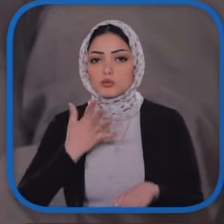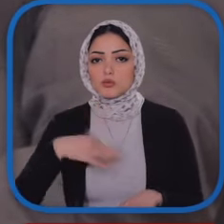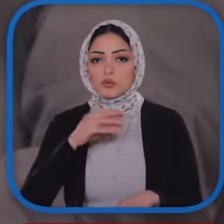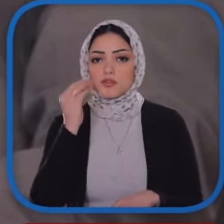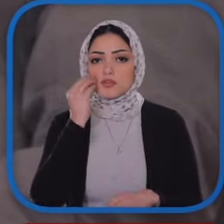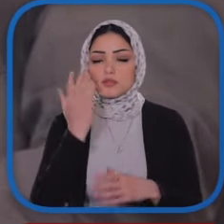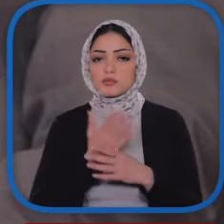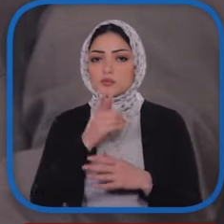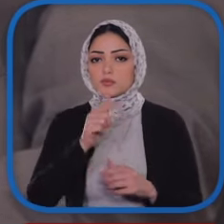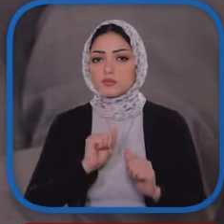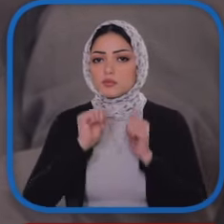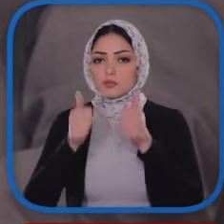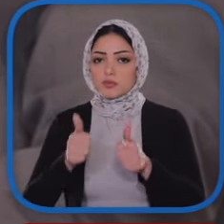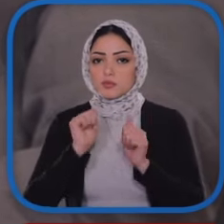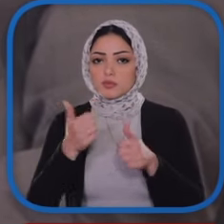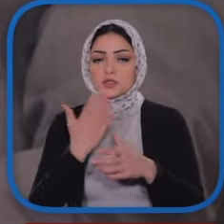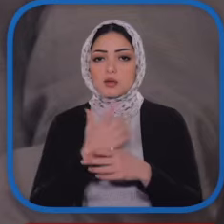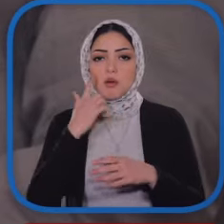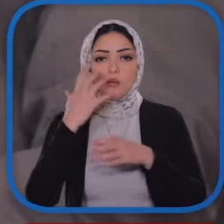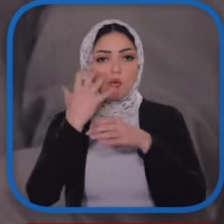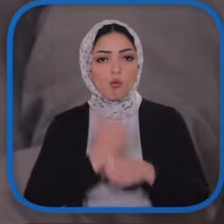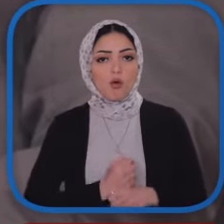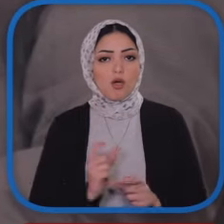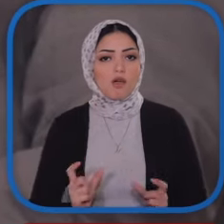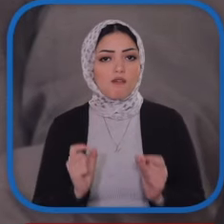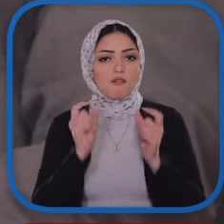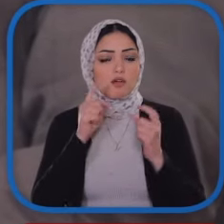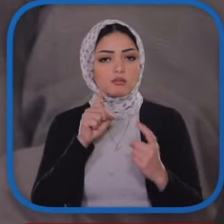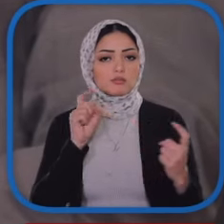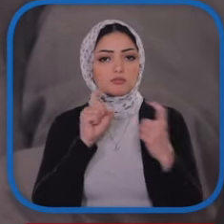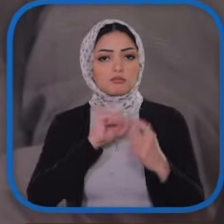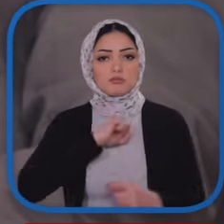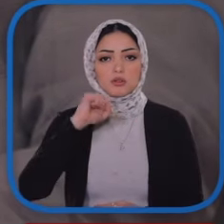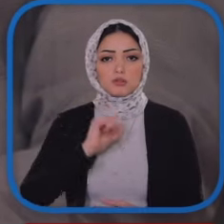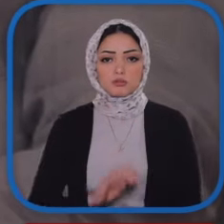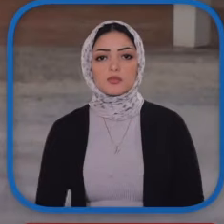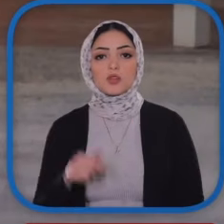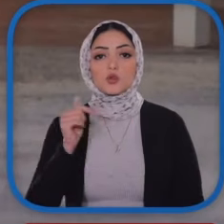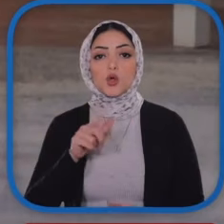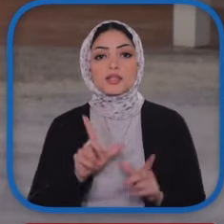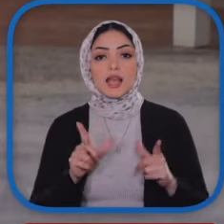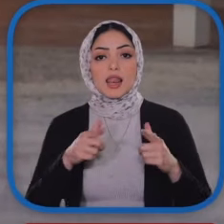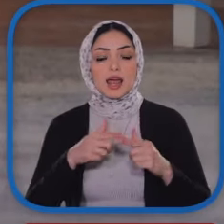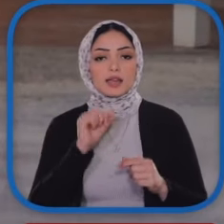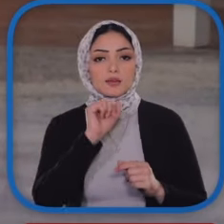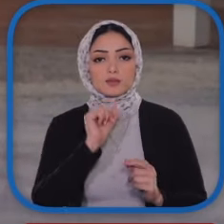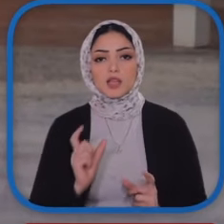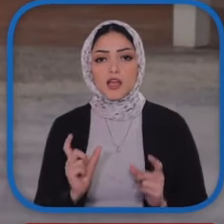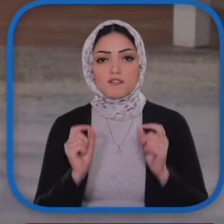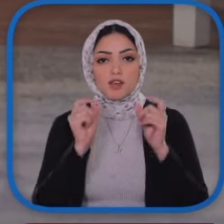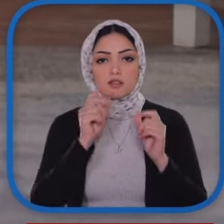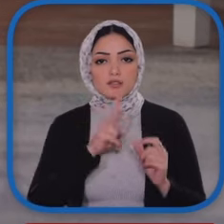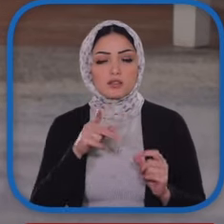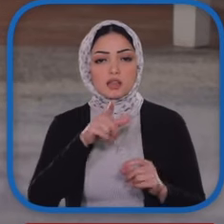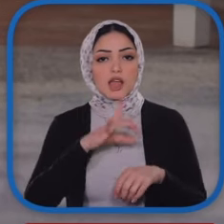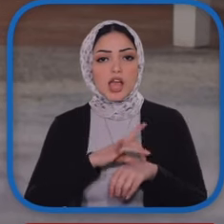به لتلقي الخدمات للوقاية من فيروس بي قبل ما يحصل أي مضاعفات. اللجنة القومية بتقدم